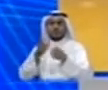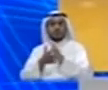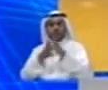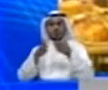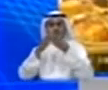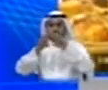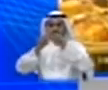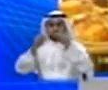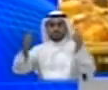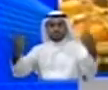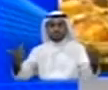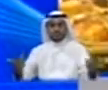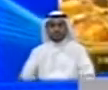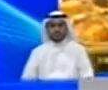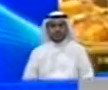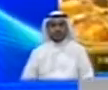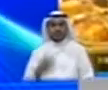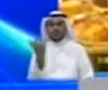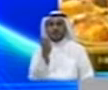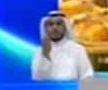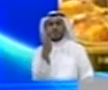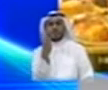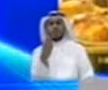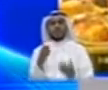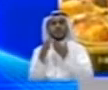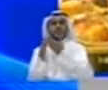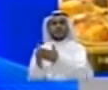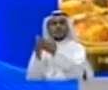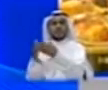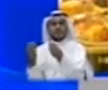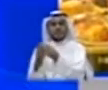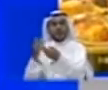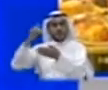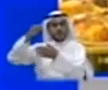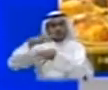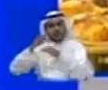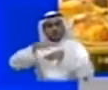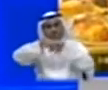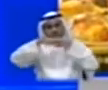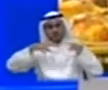فلذلك احنا تبرعنا ب 300 قارب مع معدات الصيد،